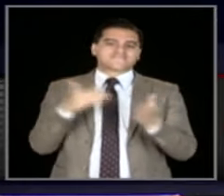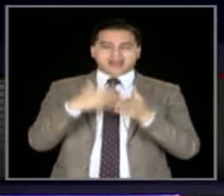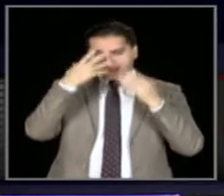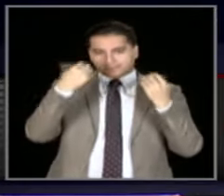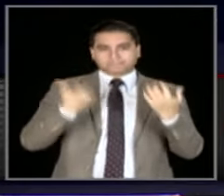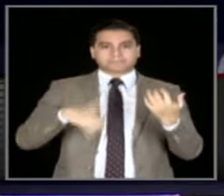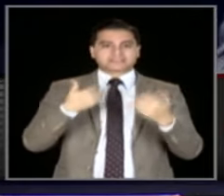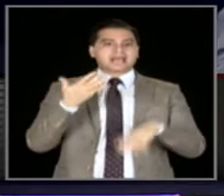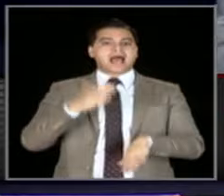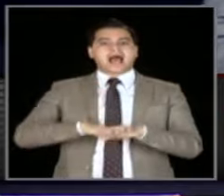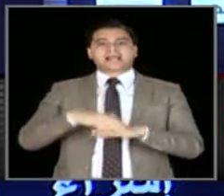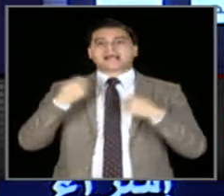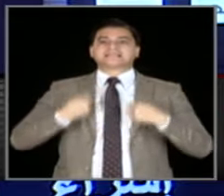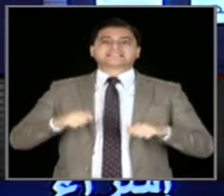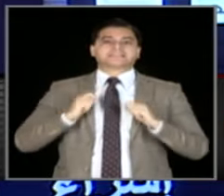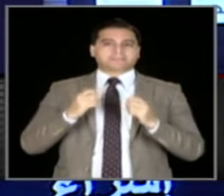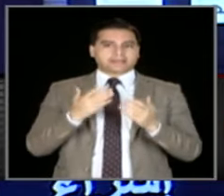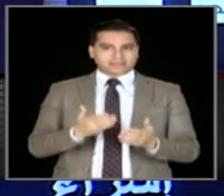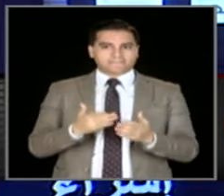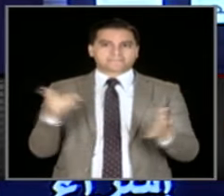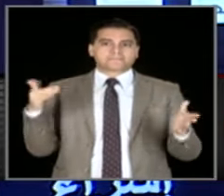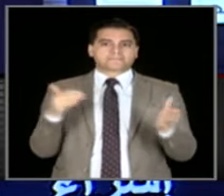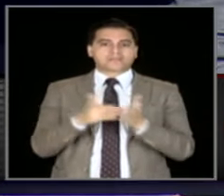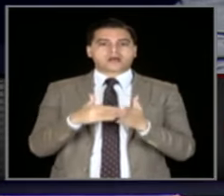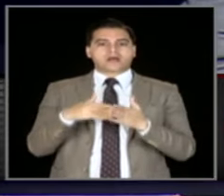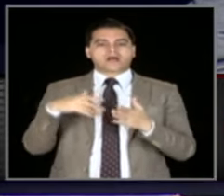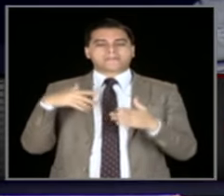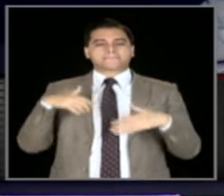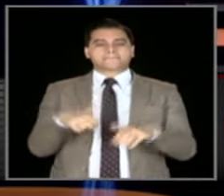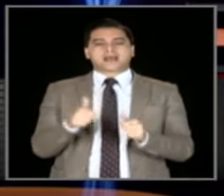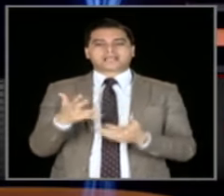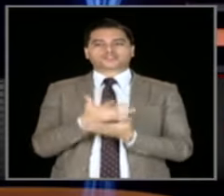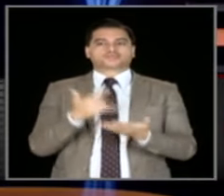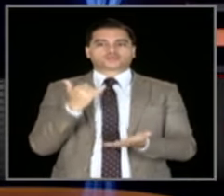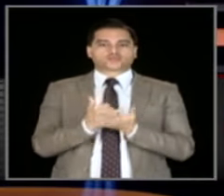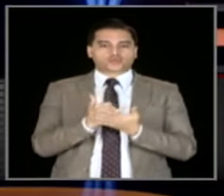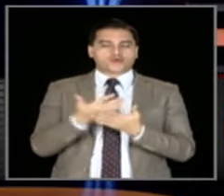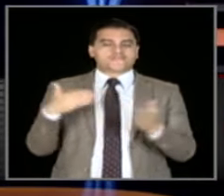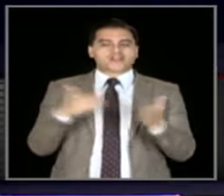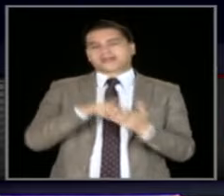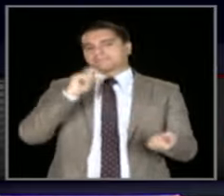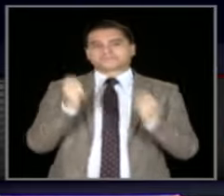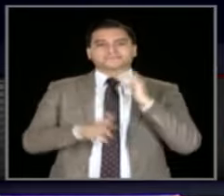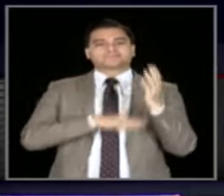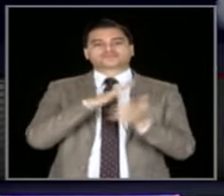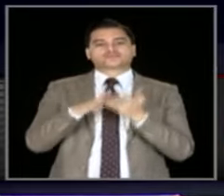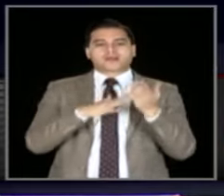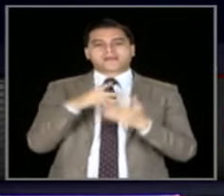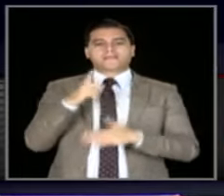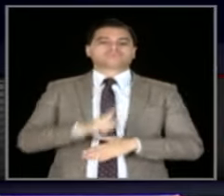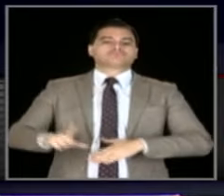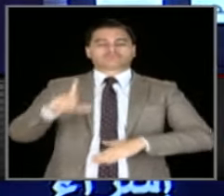المكسيك عن إسبانيا. اتكون مجلس وصاية عن العرش عمل انقلاب واعلن نفسه